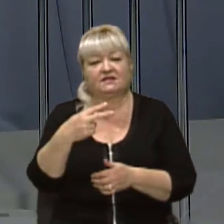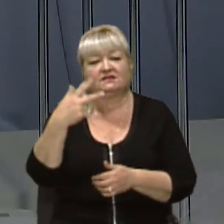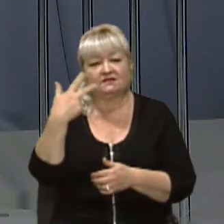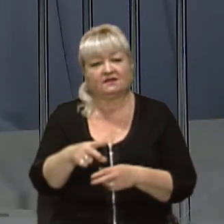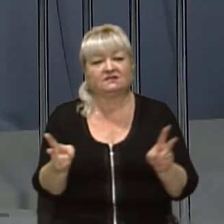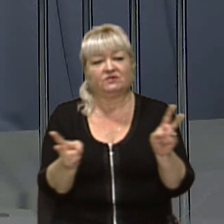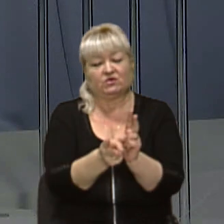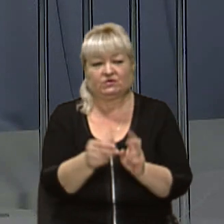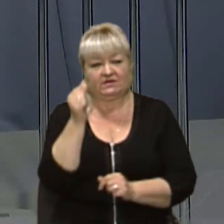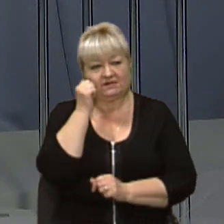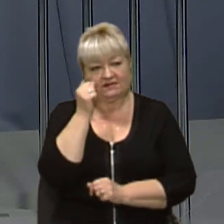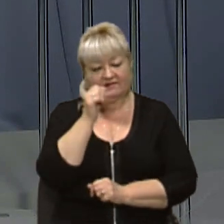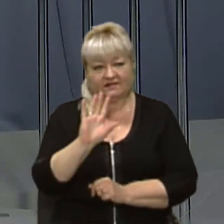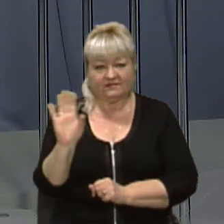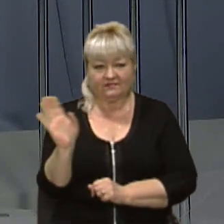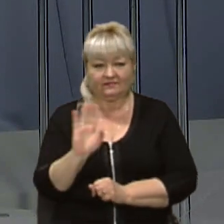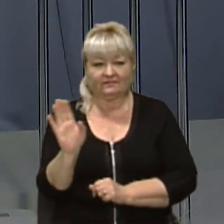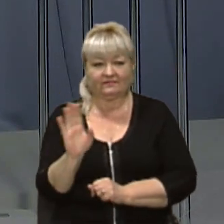20.30. Дочекайтесь.